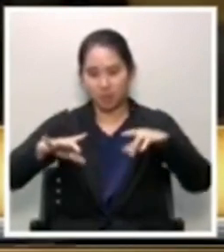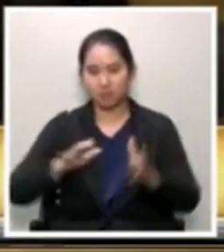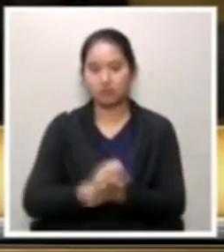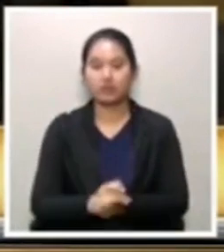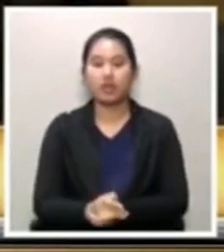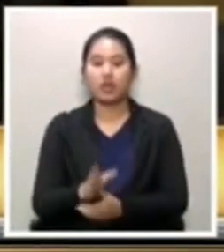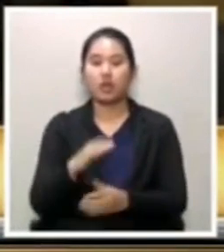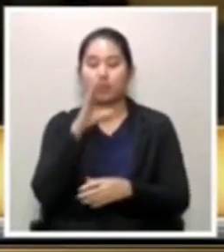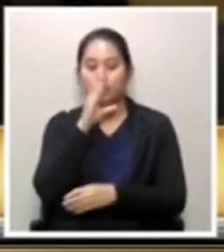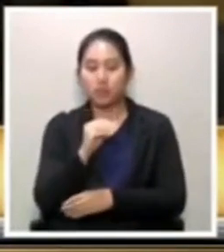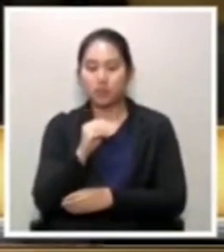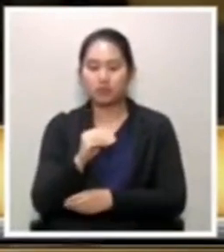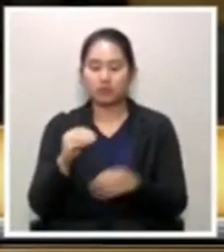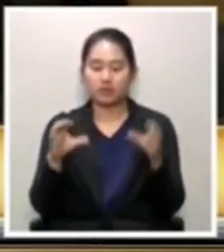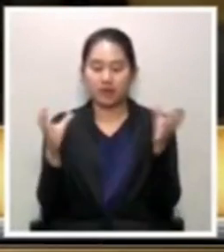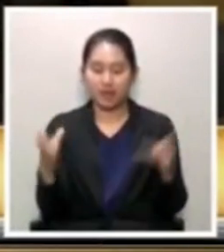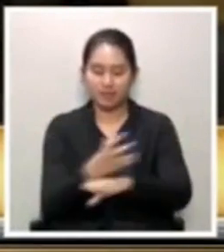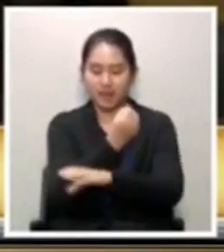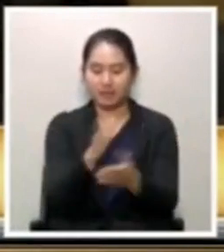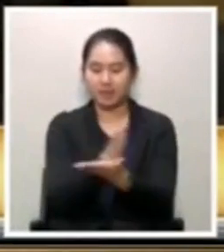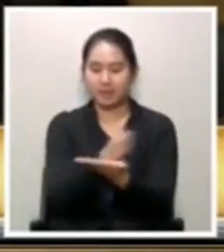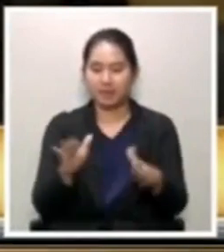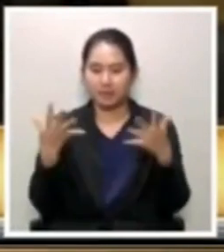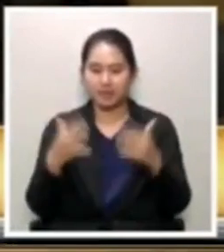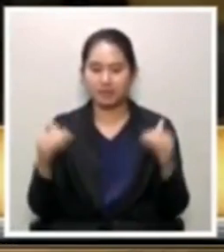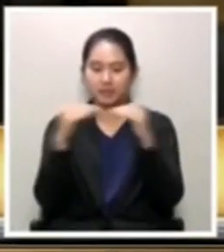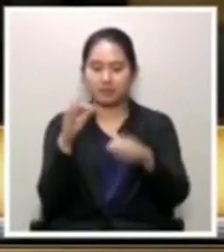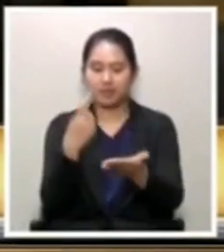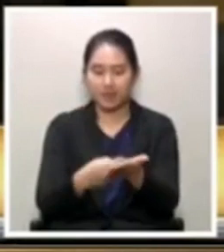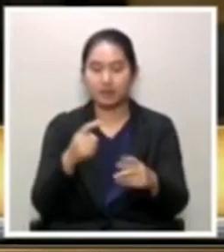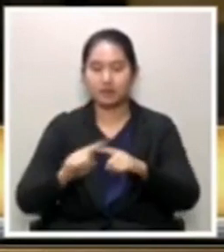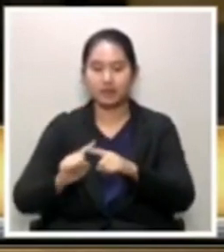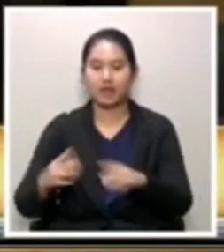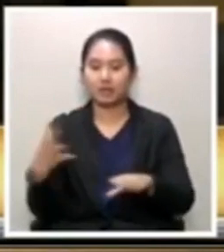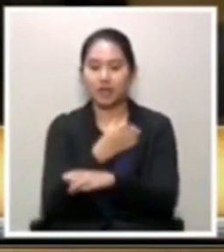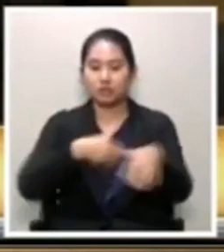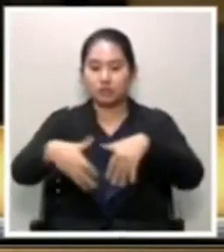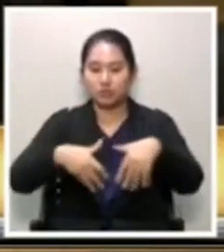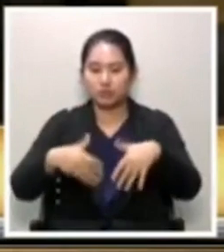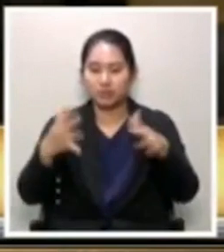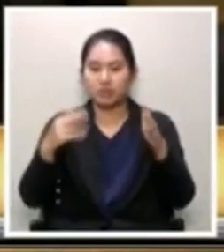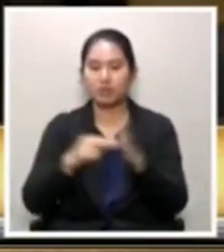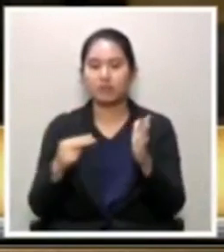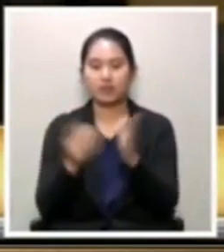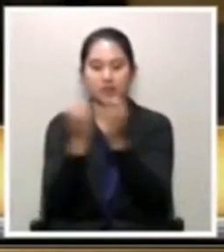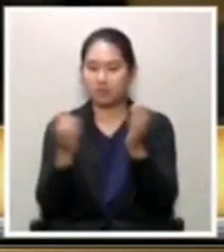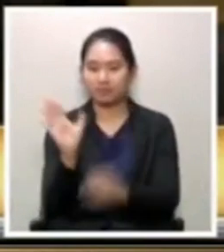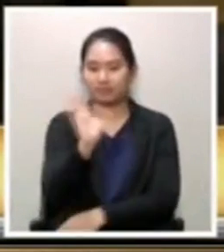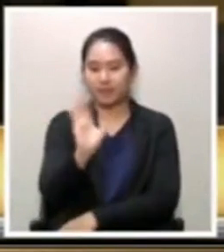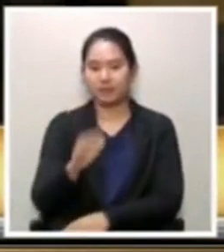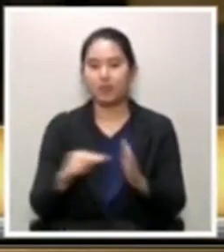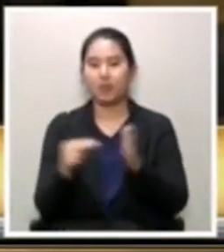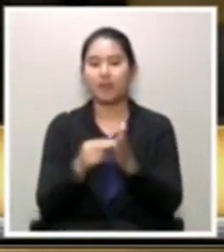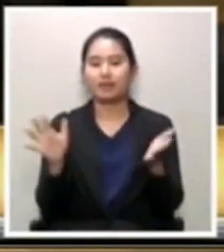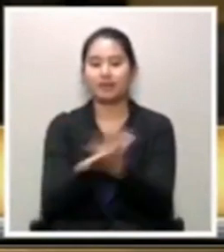พูดเรื่องแบ่งแยกอำนาจรัฐธรรมนูญใดที่ไม่พูดเรื่องประกันสิทธิไม่พูดเรื่องอำนาจของประชาชนนั้นเนี่ยเขาไม่ถือว่าเป็นรัฐธรรมนูญครับเป็นแค่เอกส